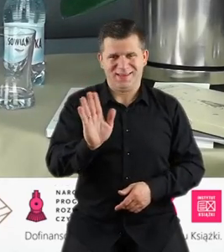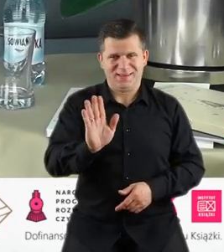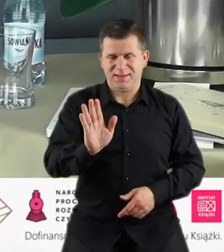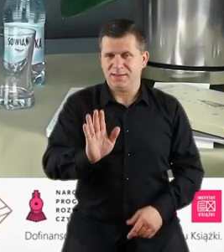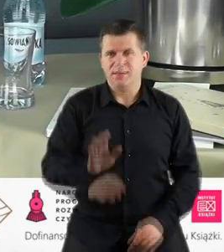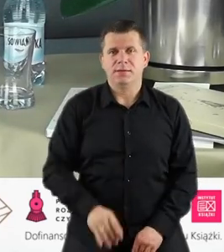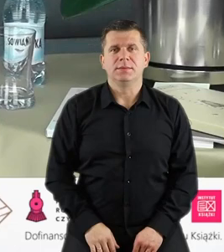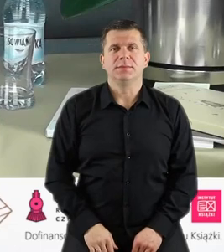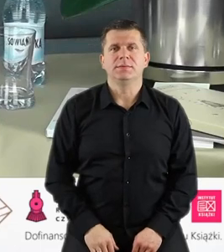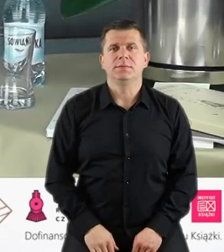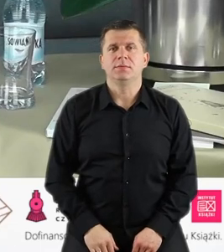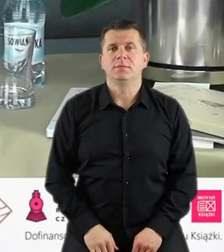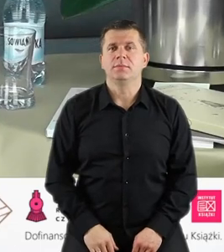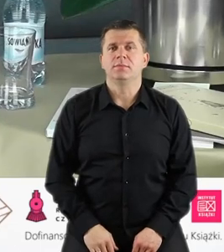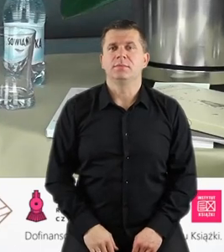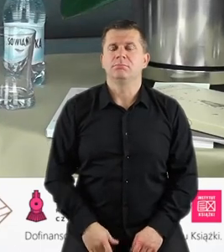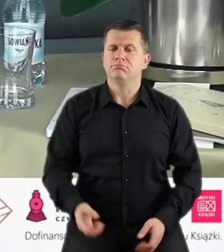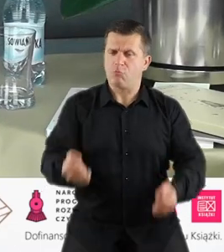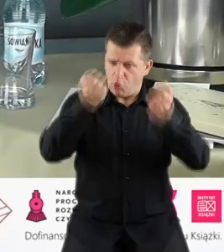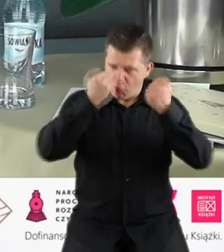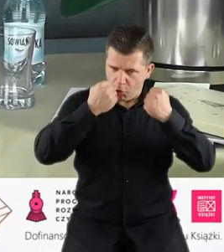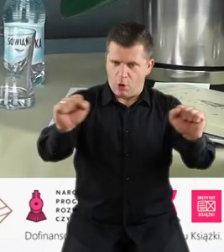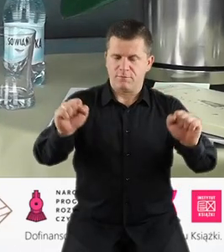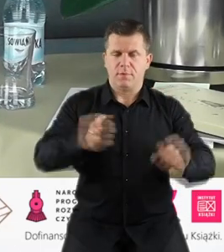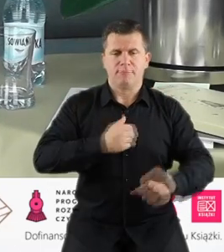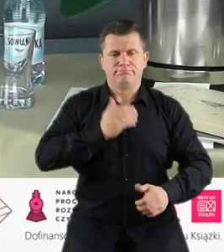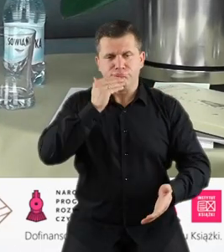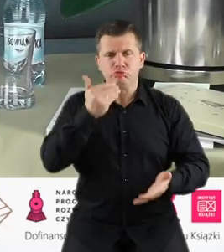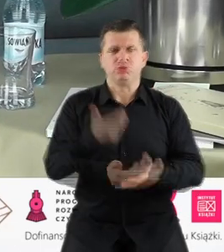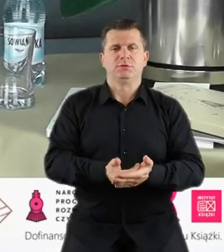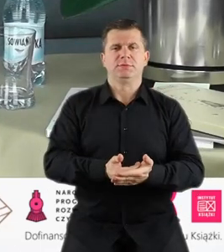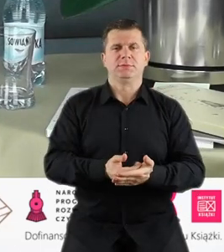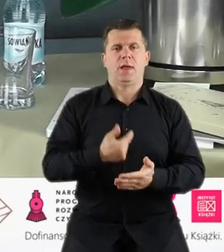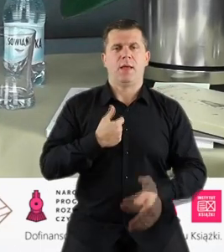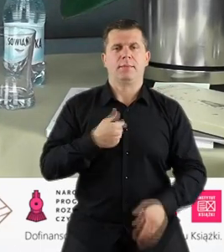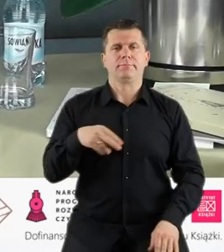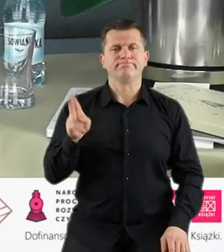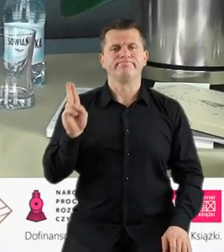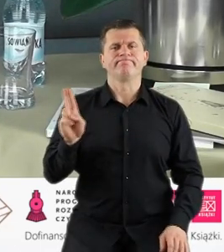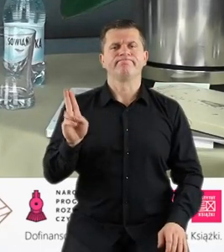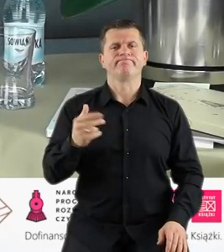chodzi. Chodzi o odwagę przyznania. Prawda?